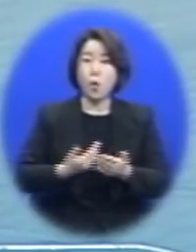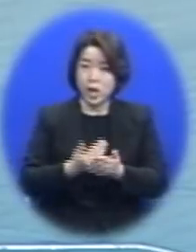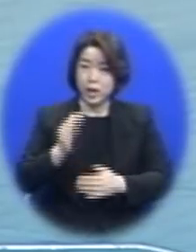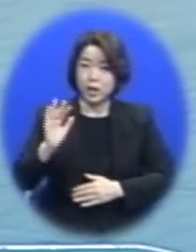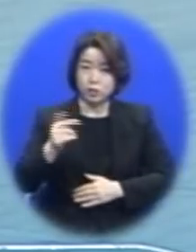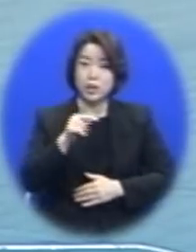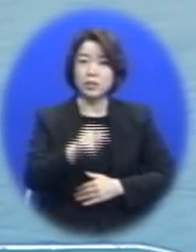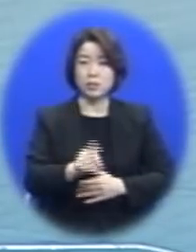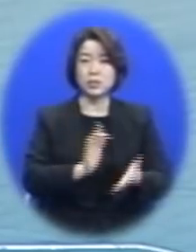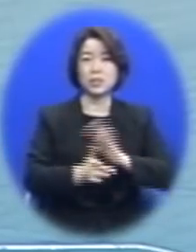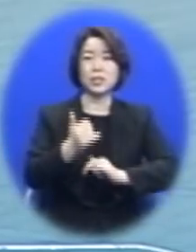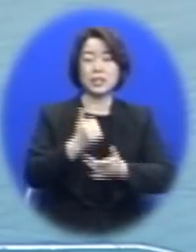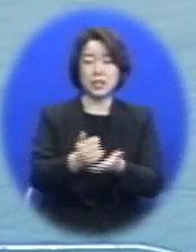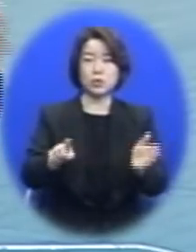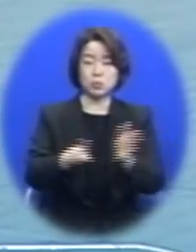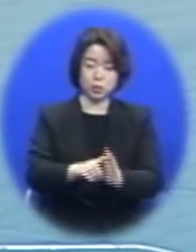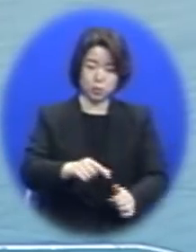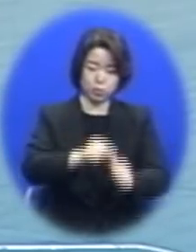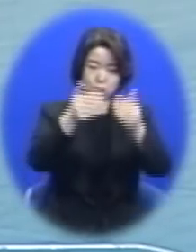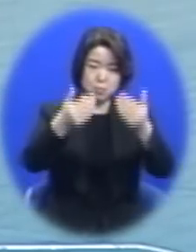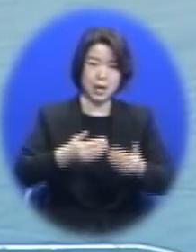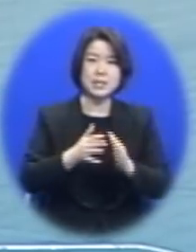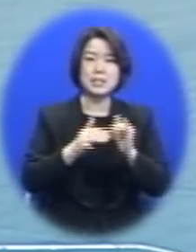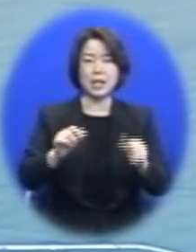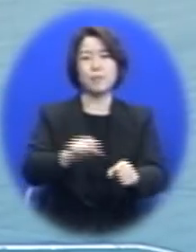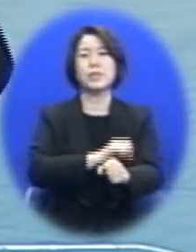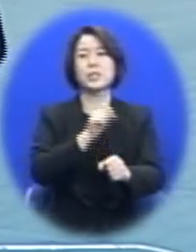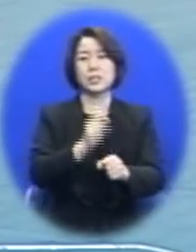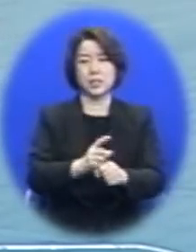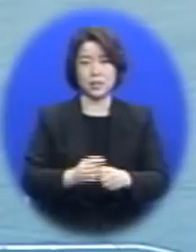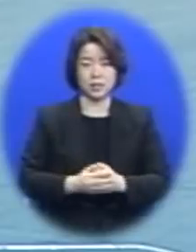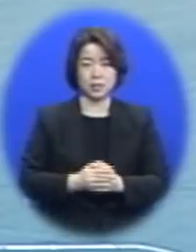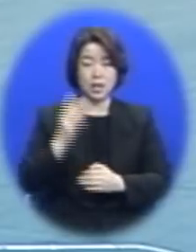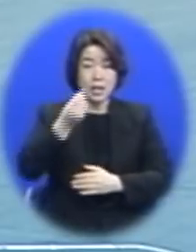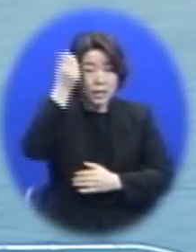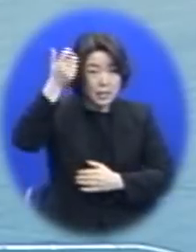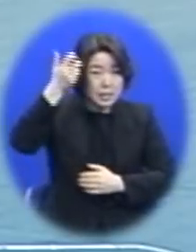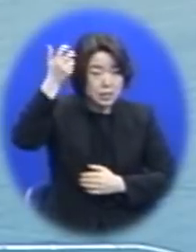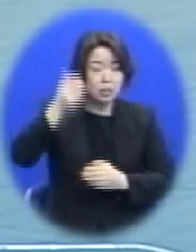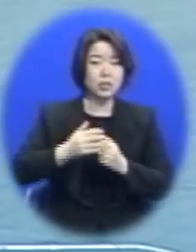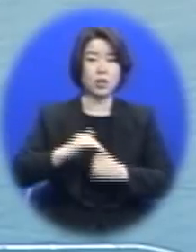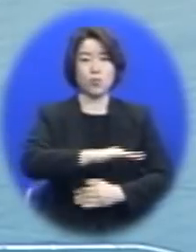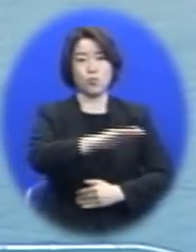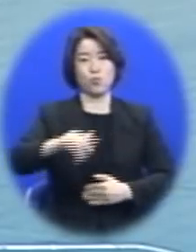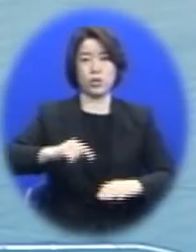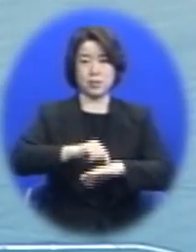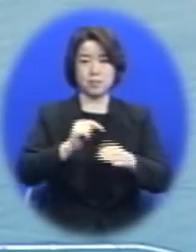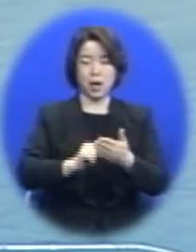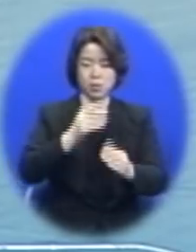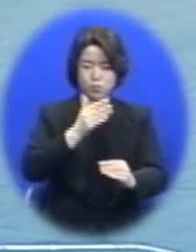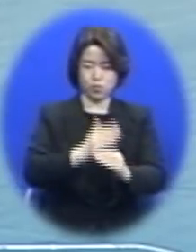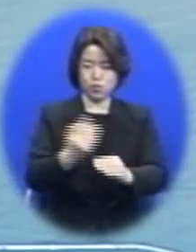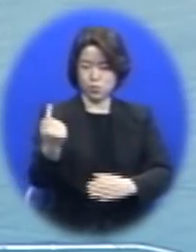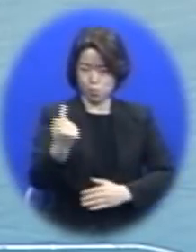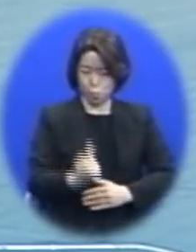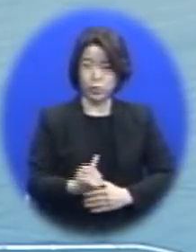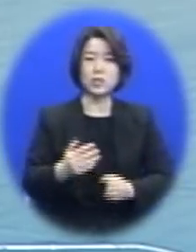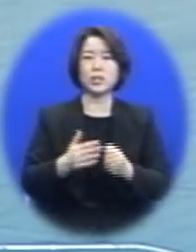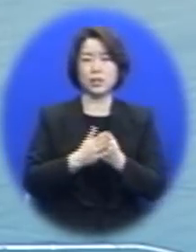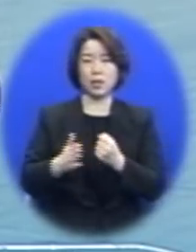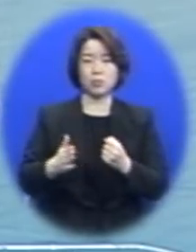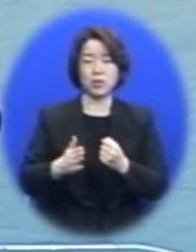되는 것이 예수 믿고 구원받은 사람의 특징입니다 성령께서 우리의 마음이 중심의 오시기 때문에